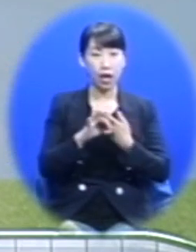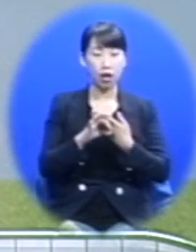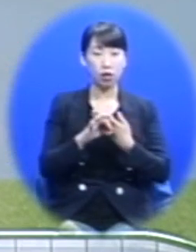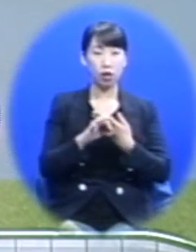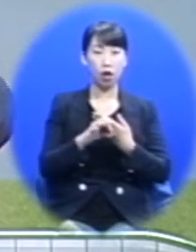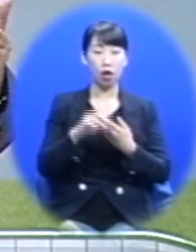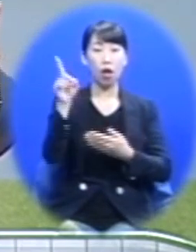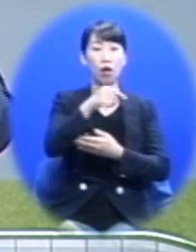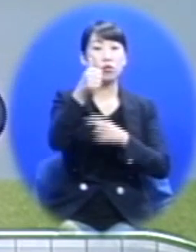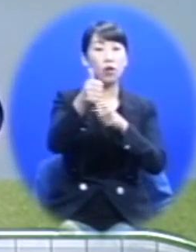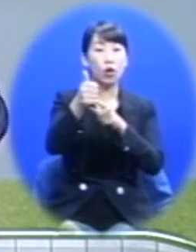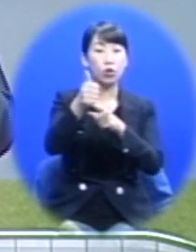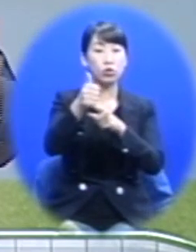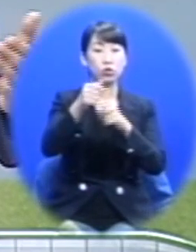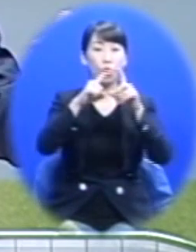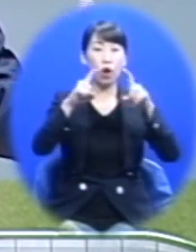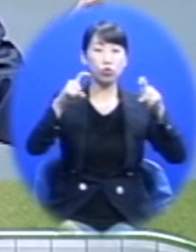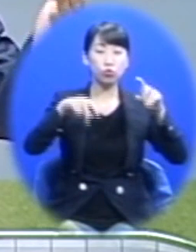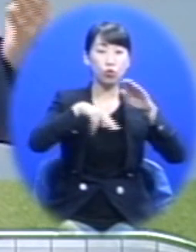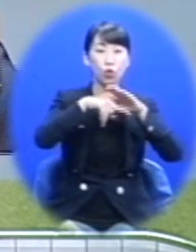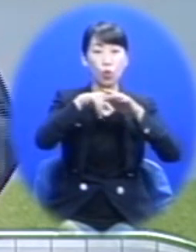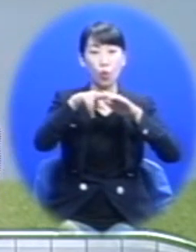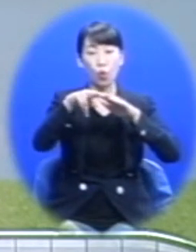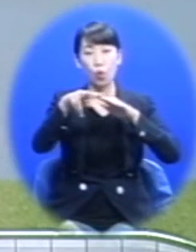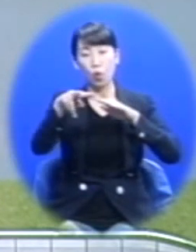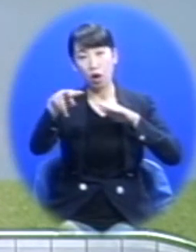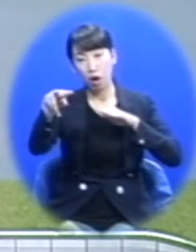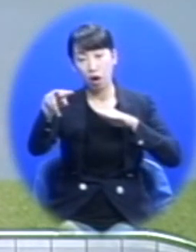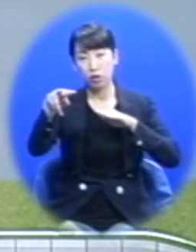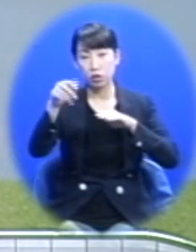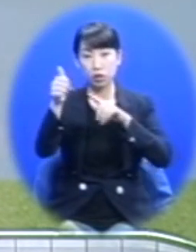정말 왕궁에서 쫓겨나서 피난 가는 그런 다윗을 이렇게 볼 때